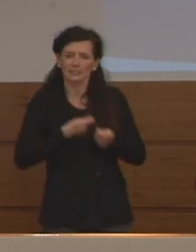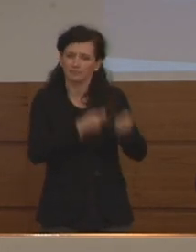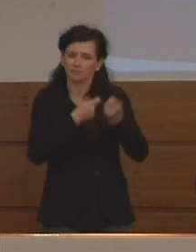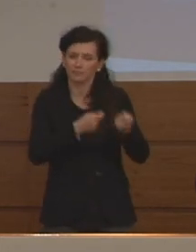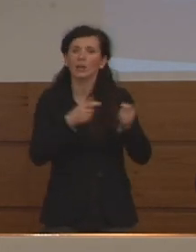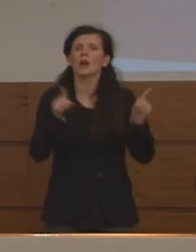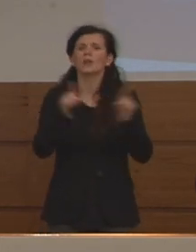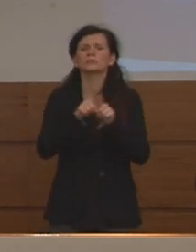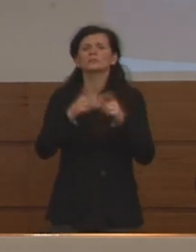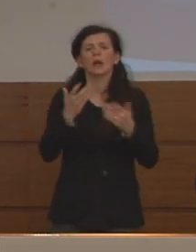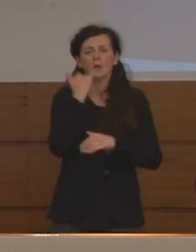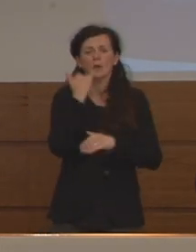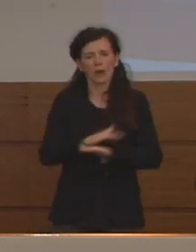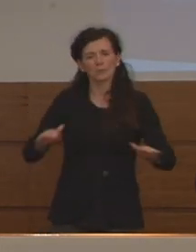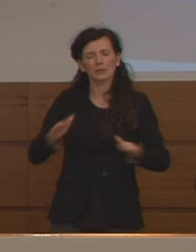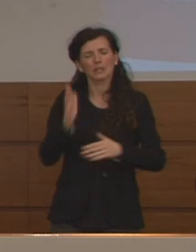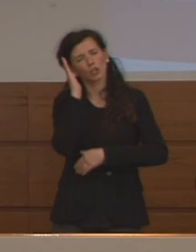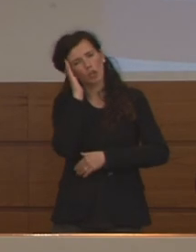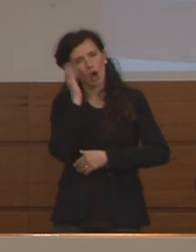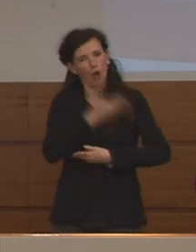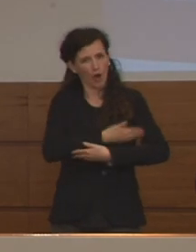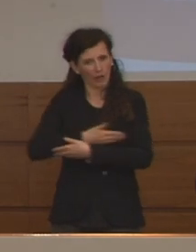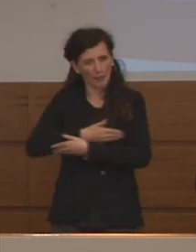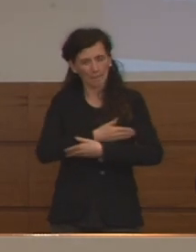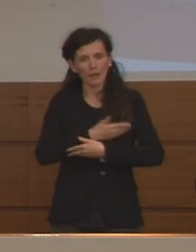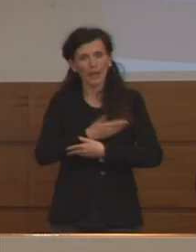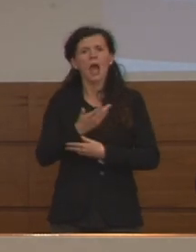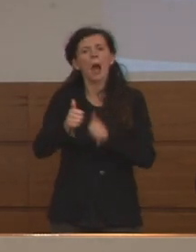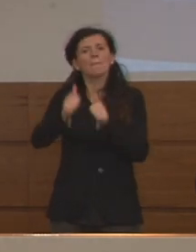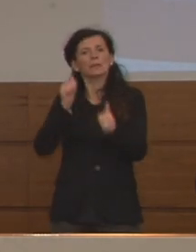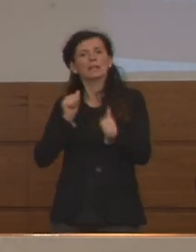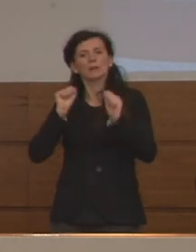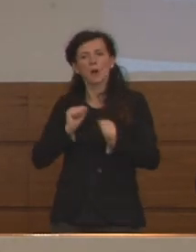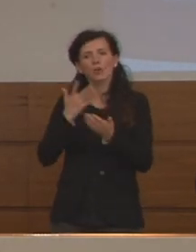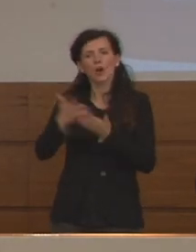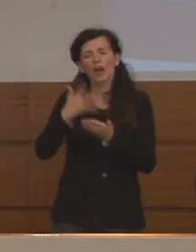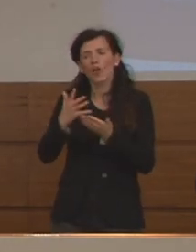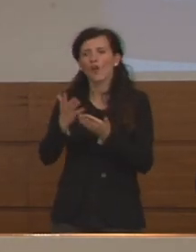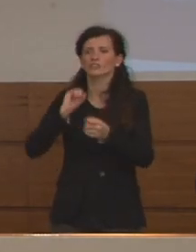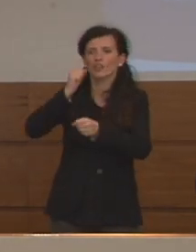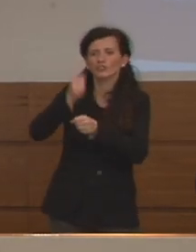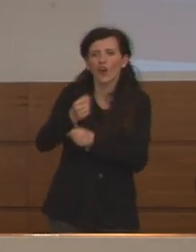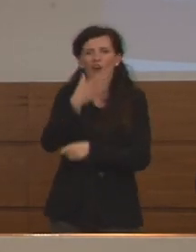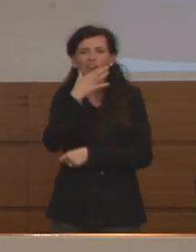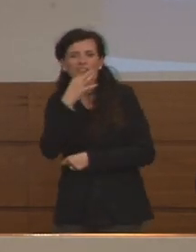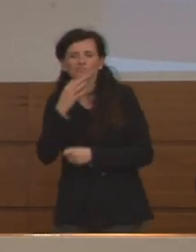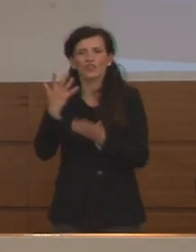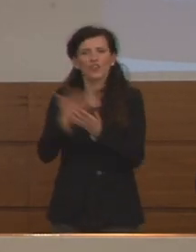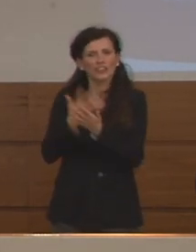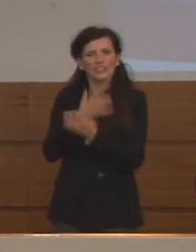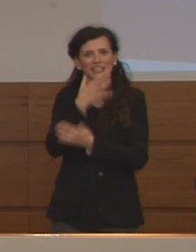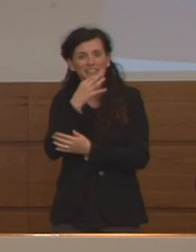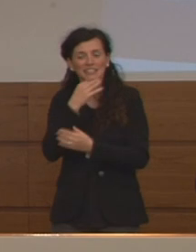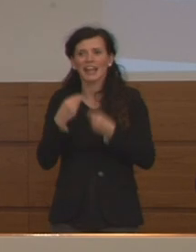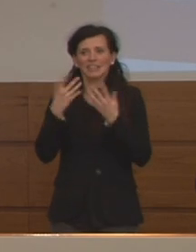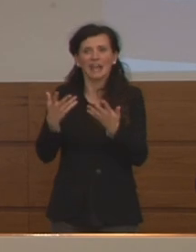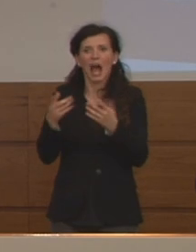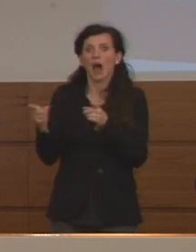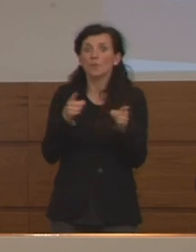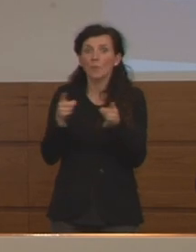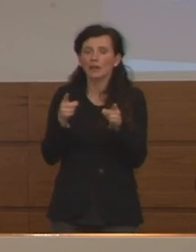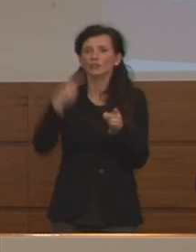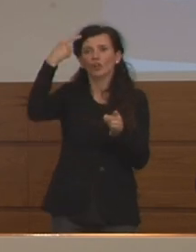per alcuni bambini beh allora prima di dormire parlare di cose belle raccontare belle storie enfatizzare quello che è stato un momento